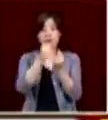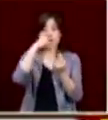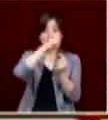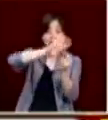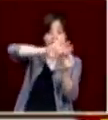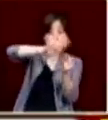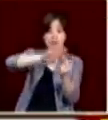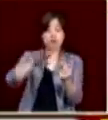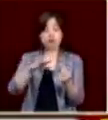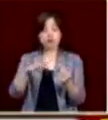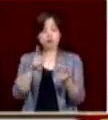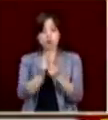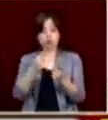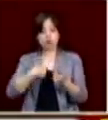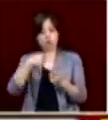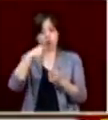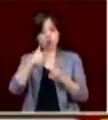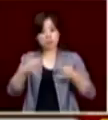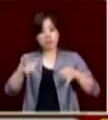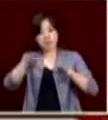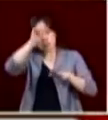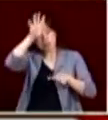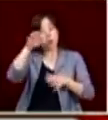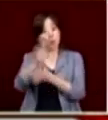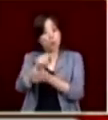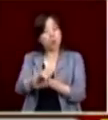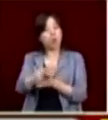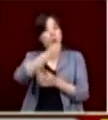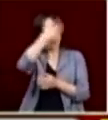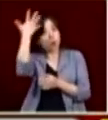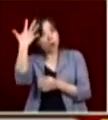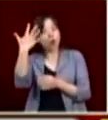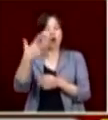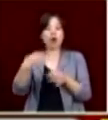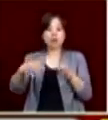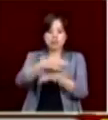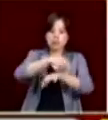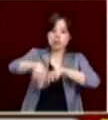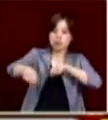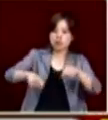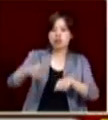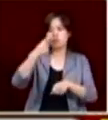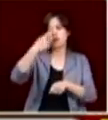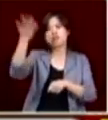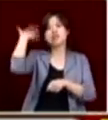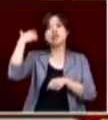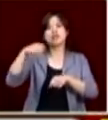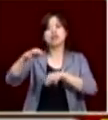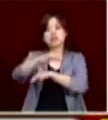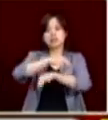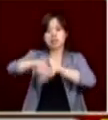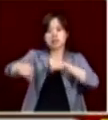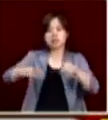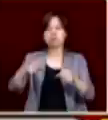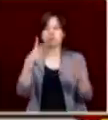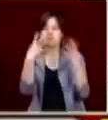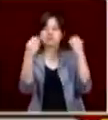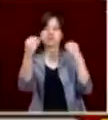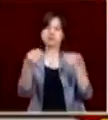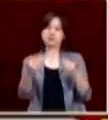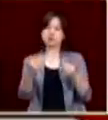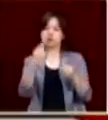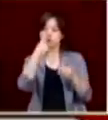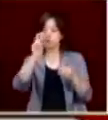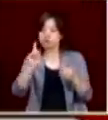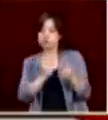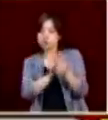湾对整个民进党的认同。除了少年人以外，咱的经济政策，过去咱的经济政策无真明确，咱变啊